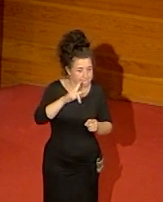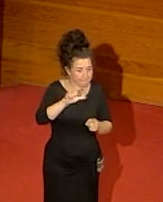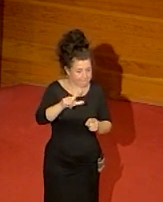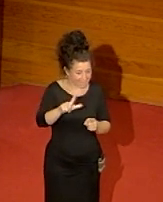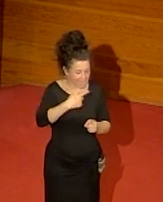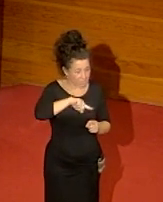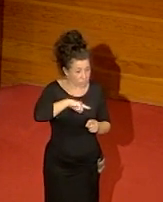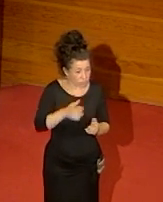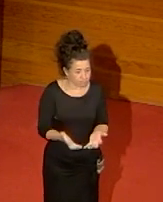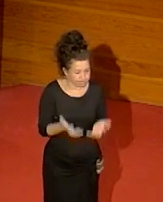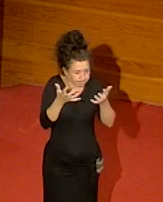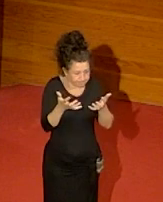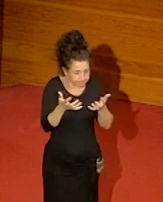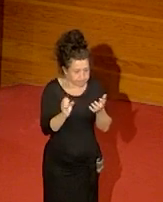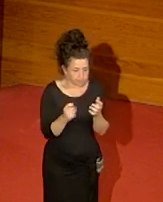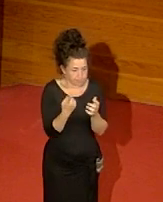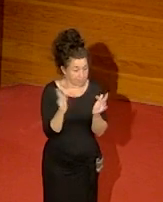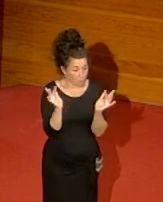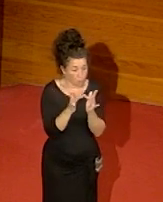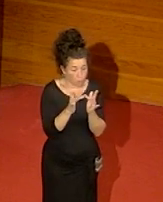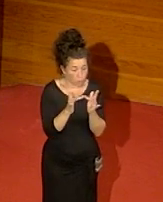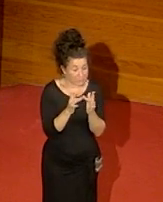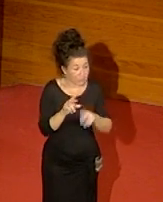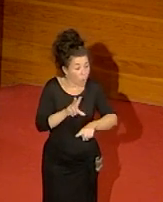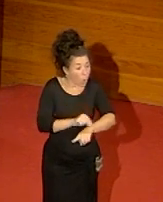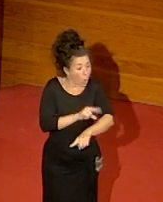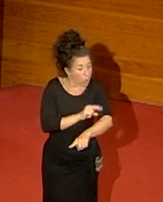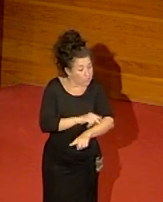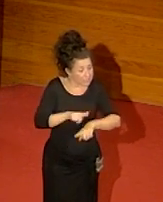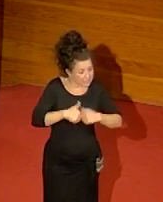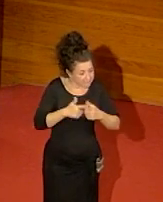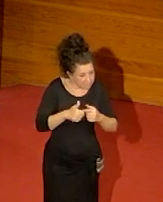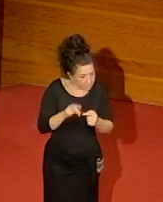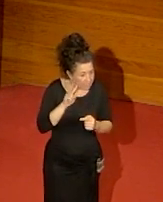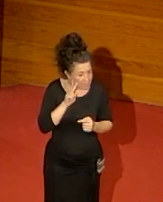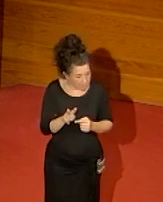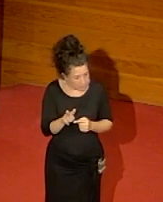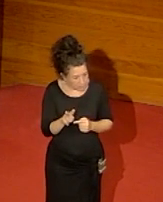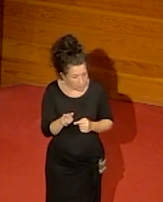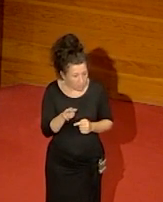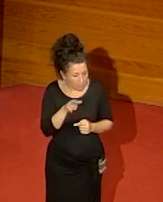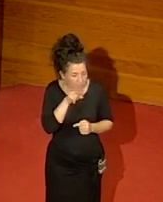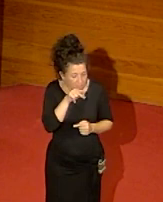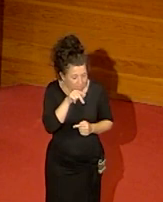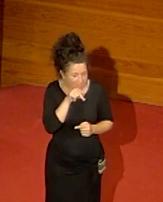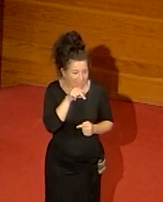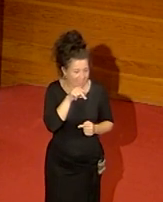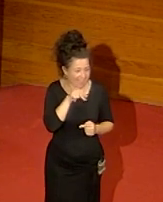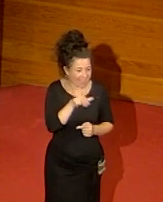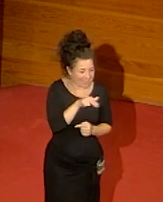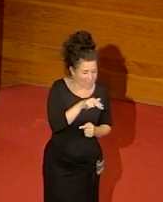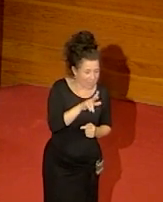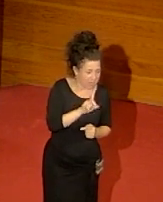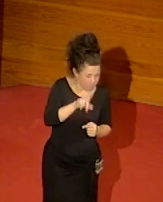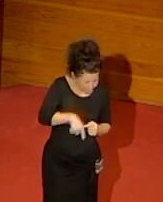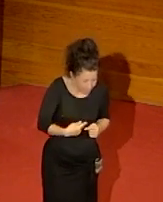genuen hemengo familia batekin, kasu honetan Oñatiko familia batekin, hor gaztelera zentzun duzu da, baina euskaraz, ETV bateko piezan euskaraz hitz egiten